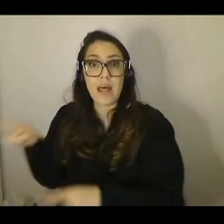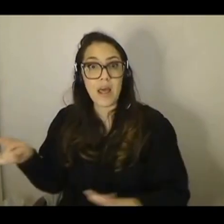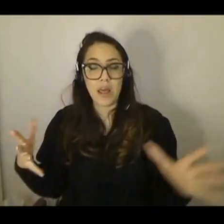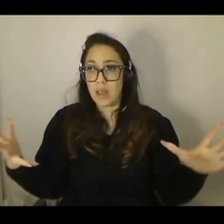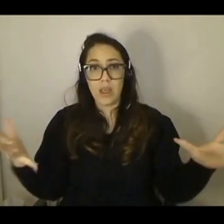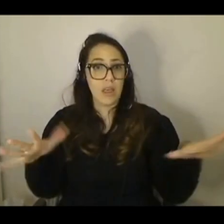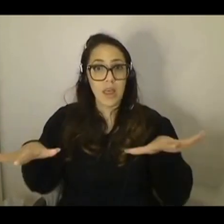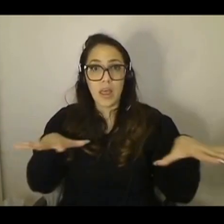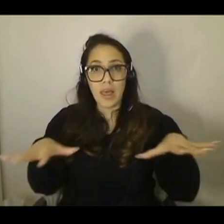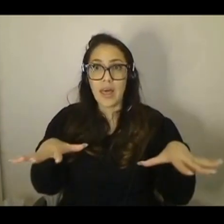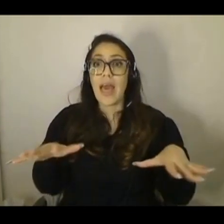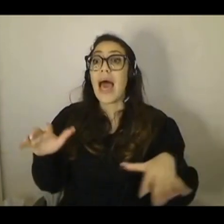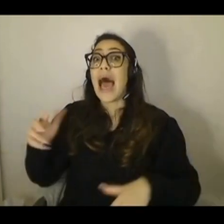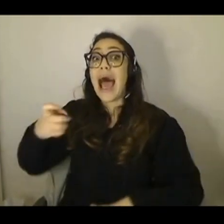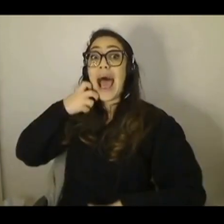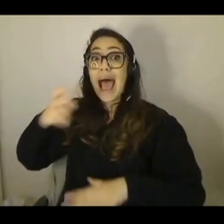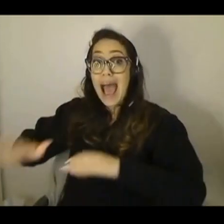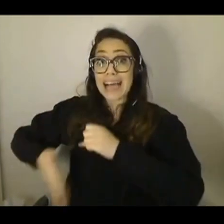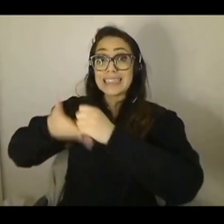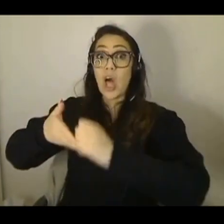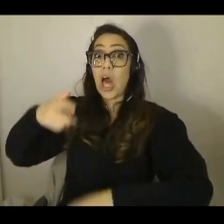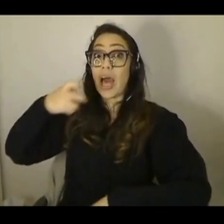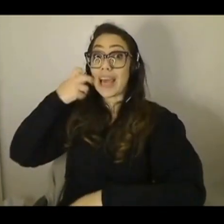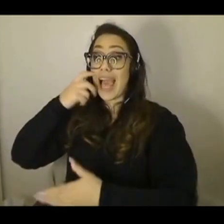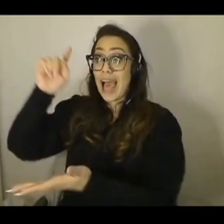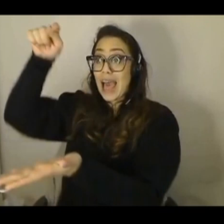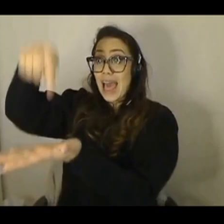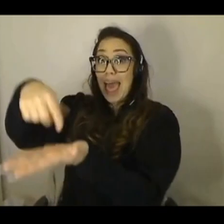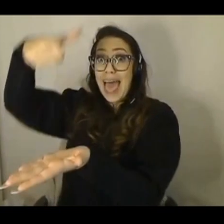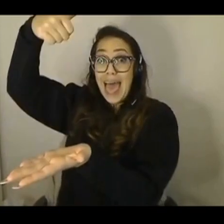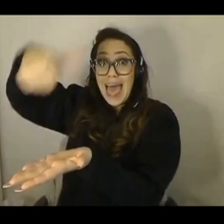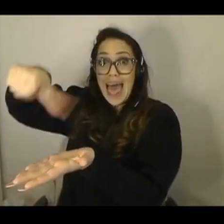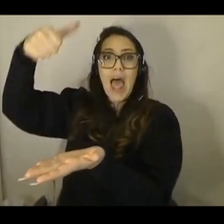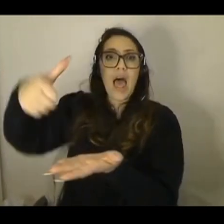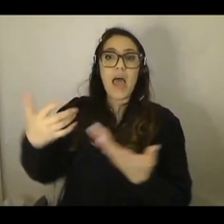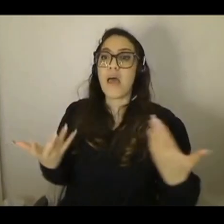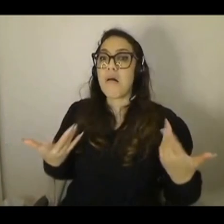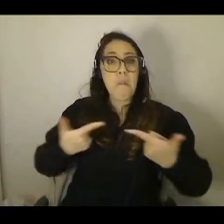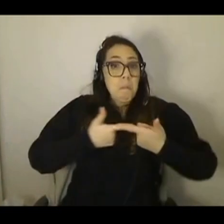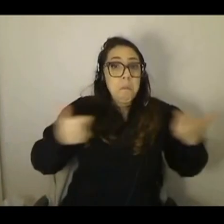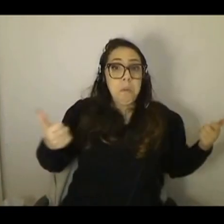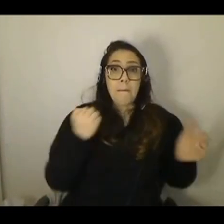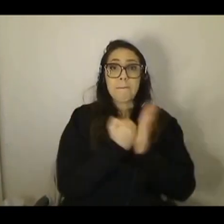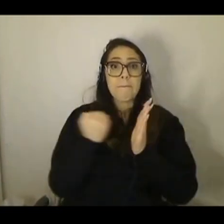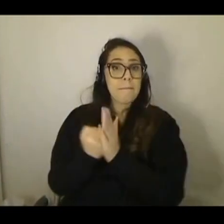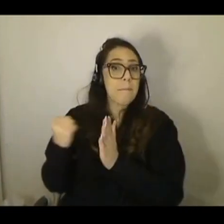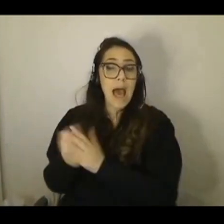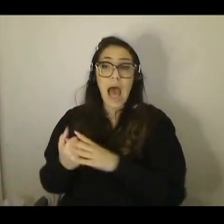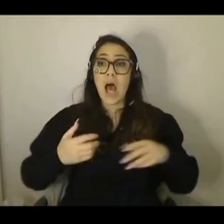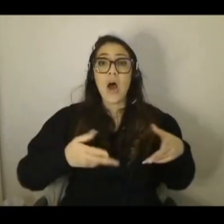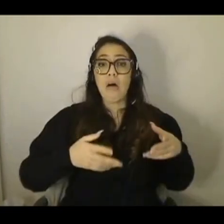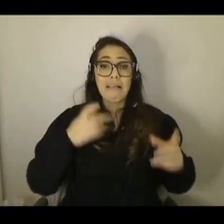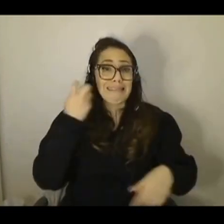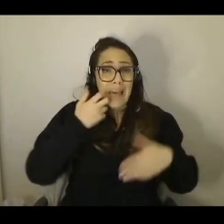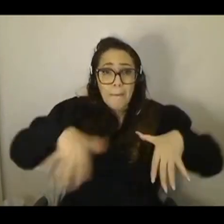Avec assistant-gare, c'est un seul centre, quel que soit l'opérateur ferroviaire. On est vraiment sur un point de contact unique. Alors